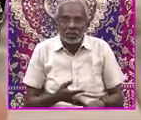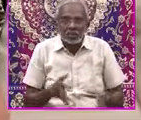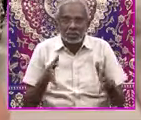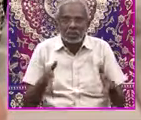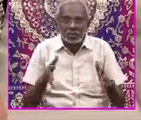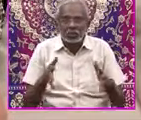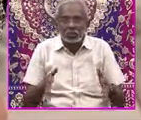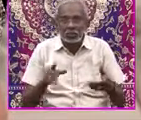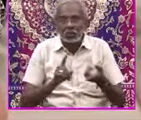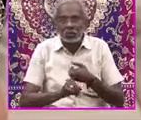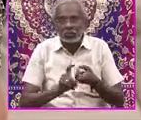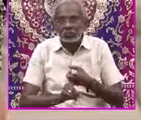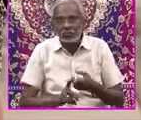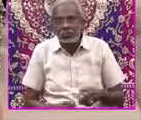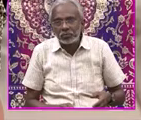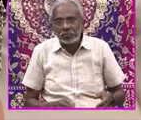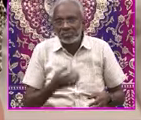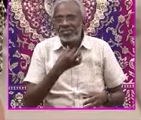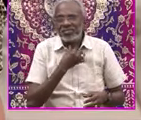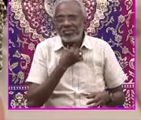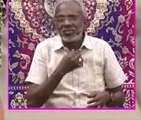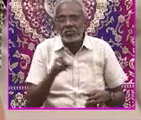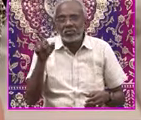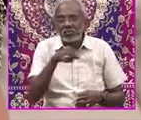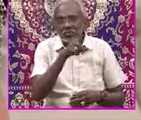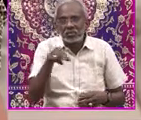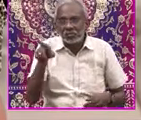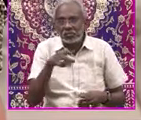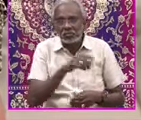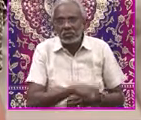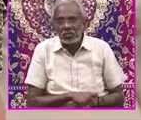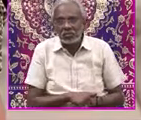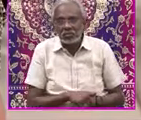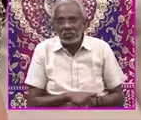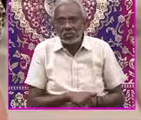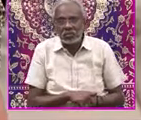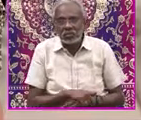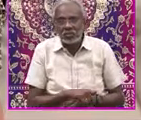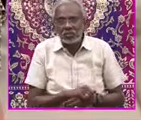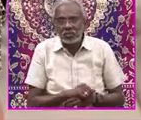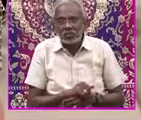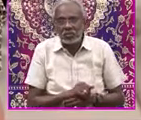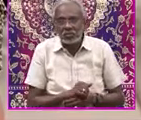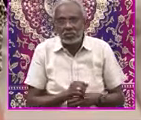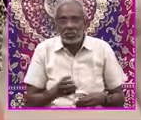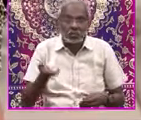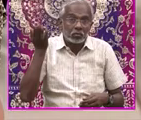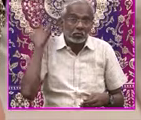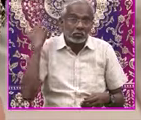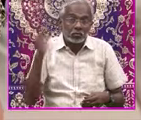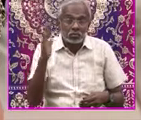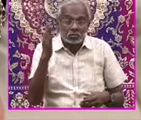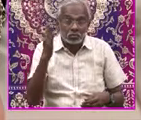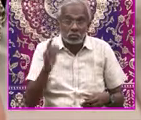பார்த்து கேலி பண்ணி என்ன பண்ணாங்க, இந்த நகைச்சுவை பாடலை எழுதியிருக்கிறாங்க, நாட்டுப்புற பாடல. ஆனா பண்டை தமிழர்கள்